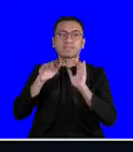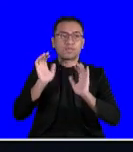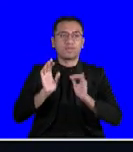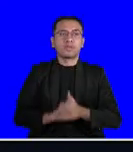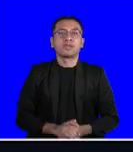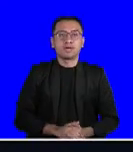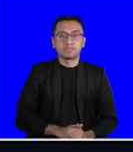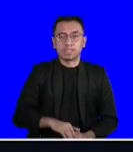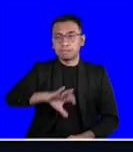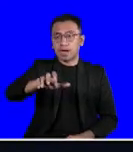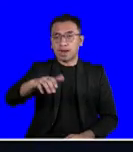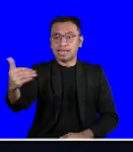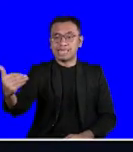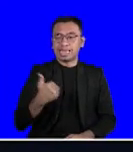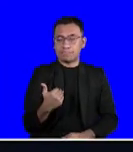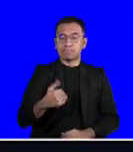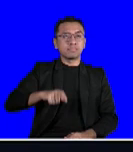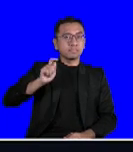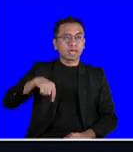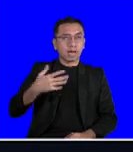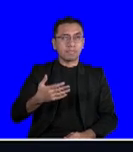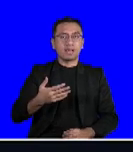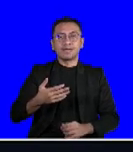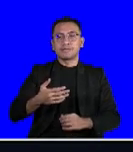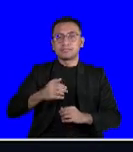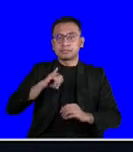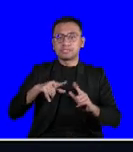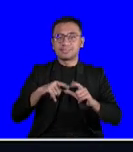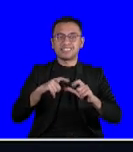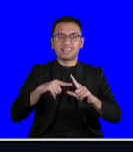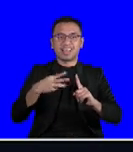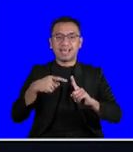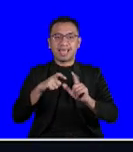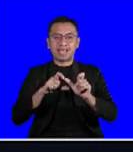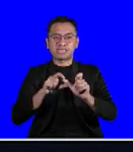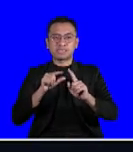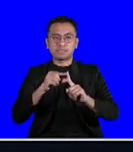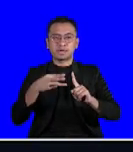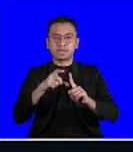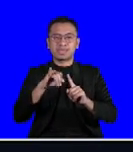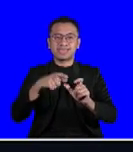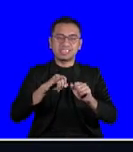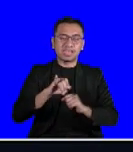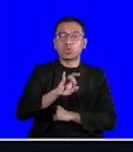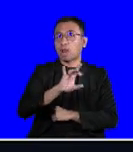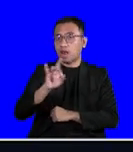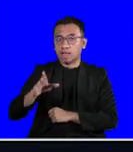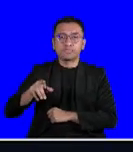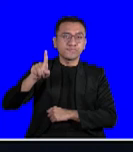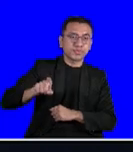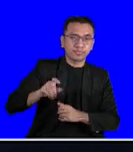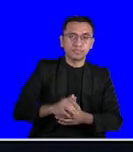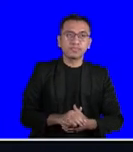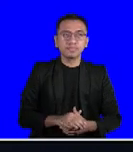produknya menggunakan jasa ekspedisi, menggunakan jasa logistik, dan kemudian untuk mempromosikan